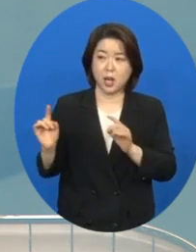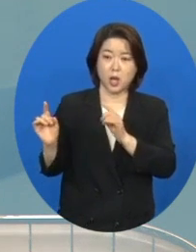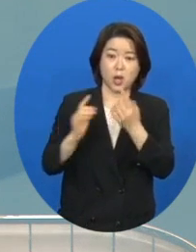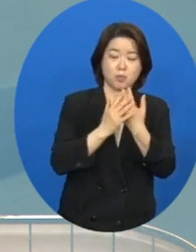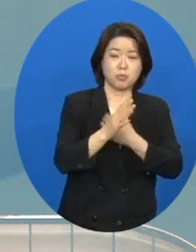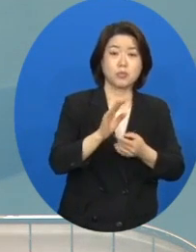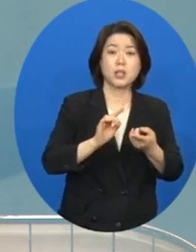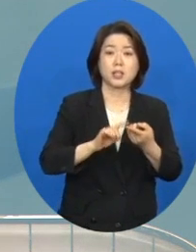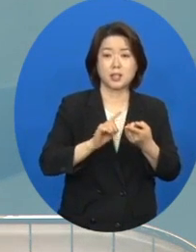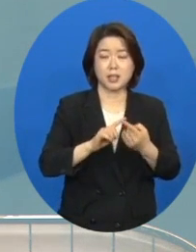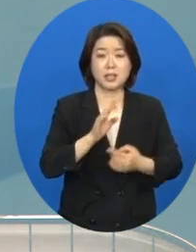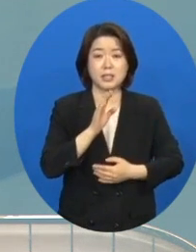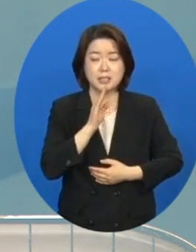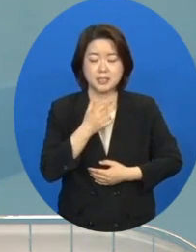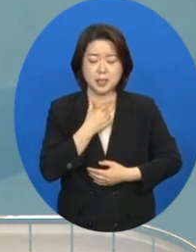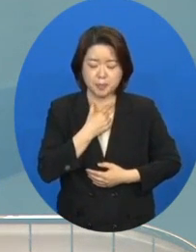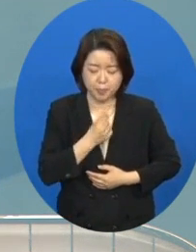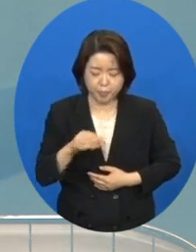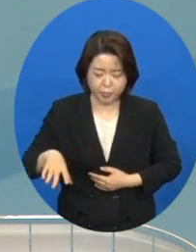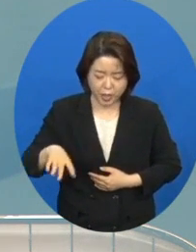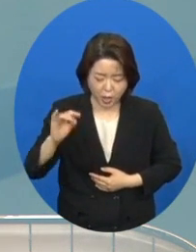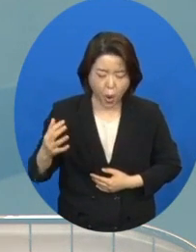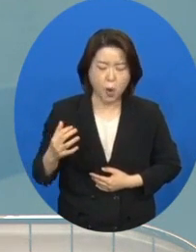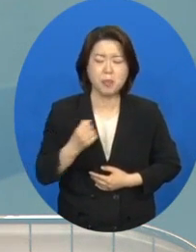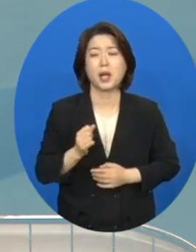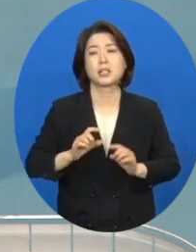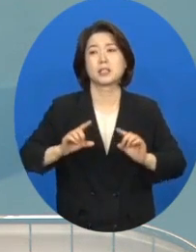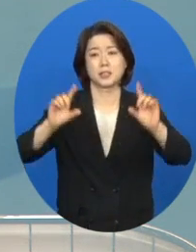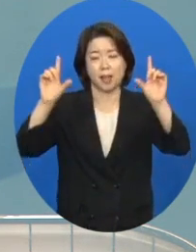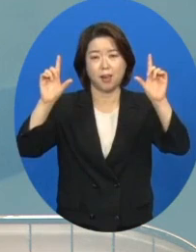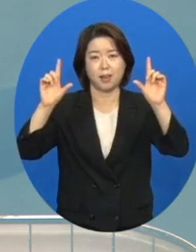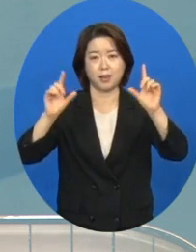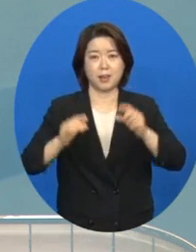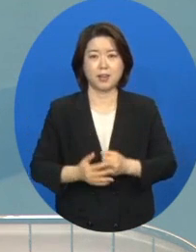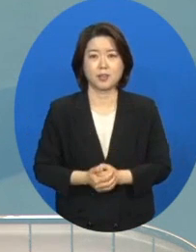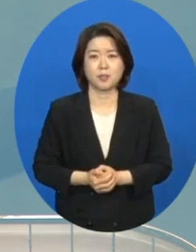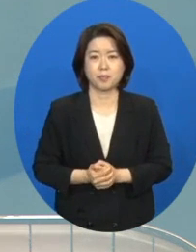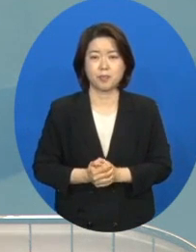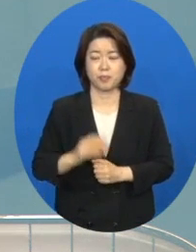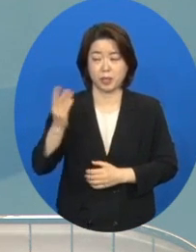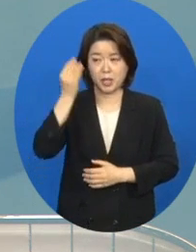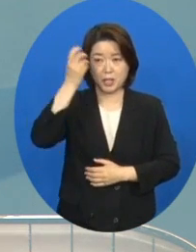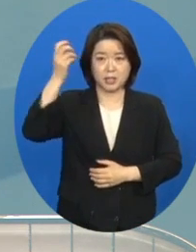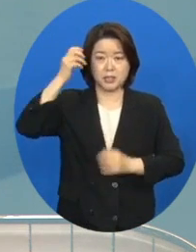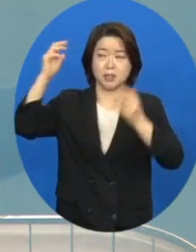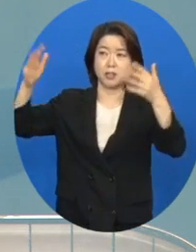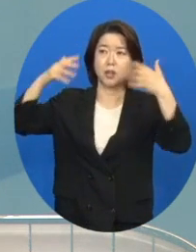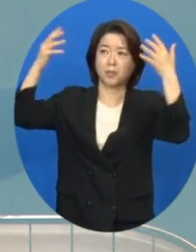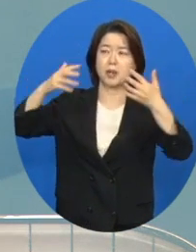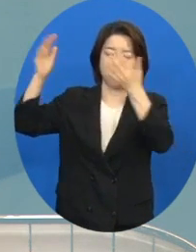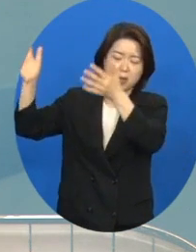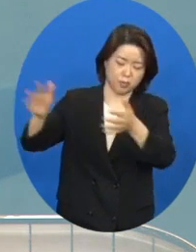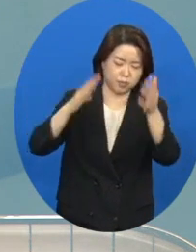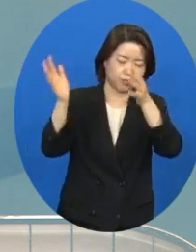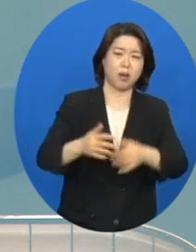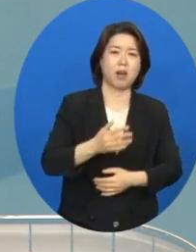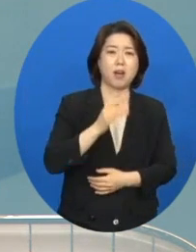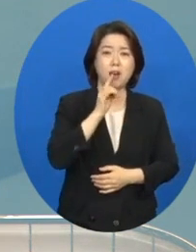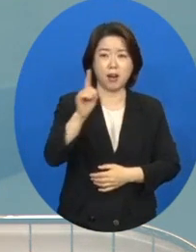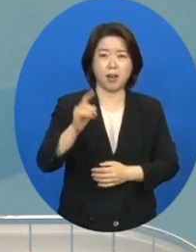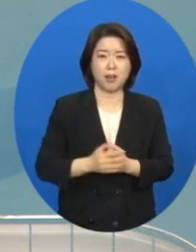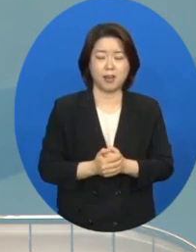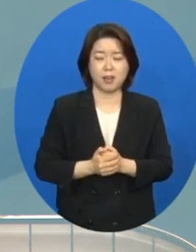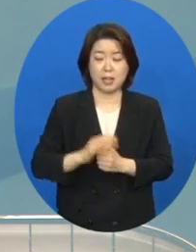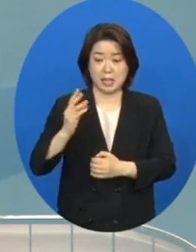대해 진정한 갈망을 처음 가진 날이기도 했습니다. 성령의 바람아 불어라.